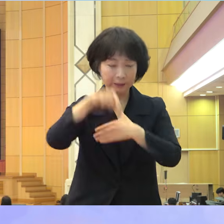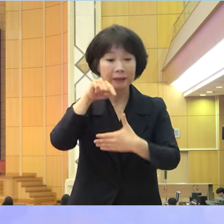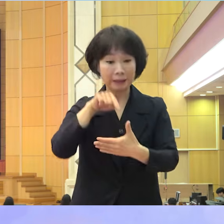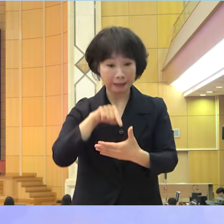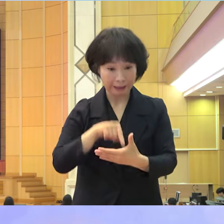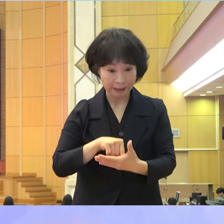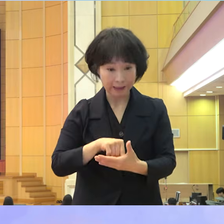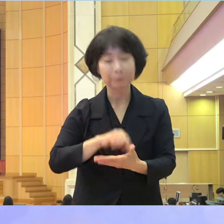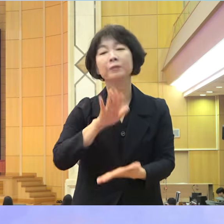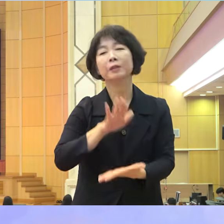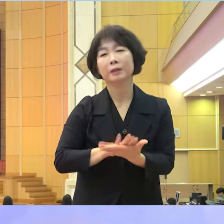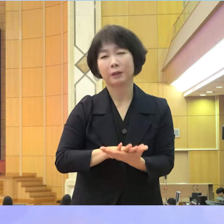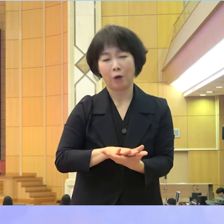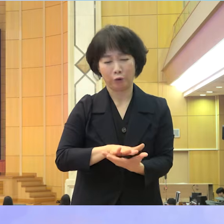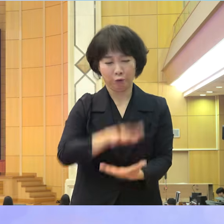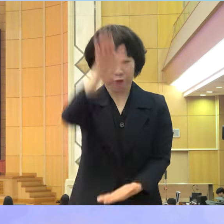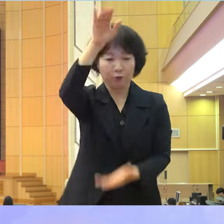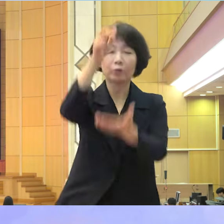작은 가슴